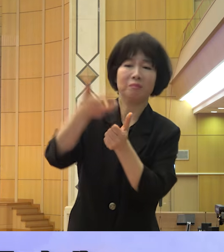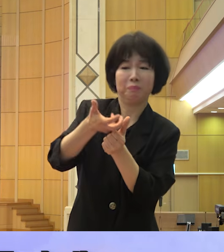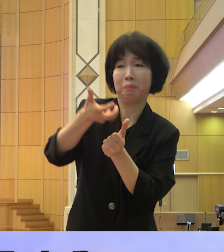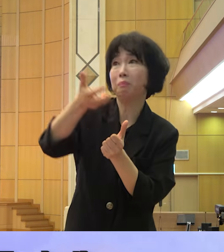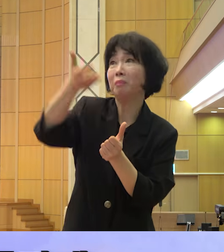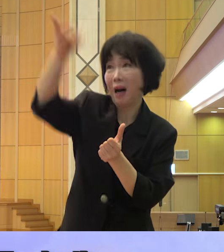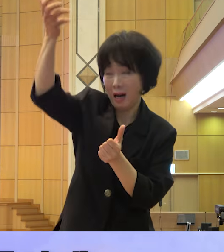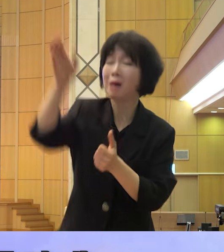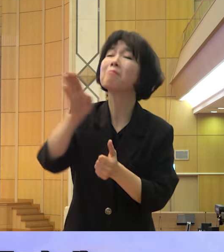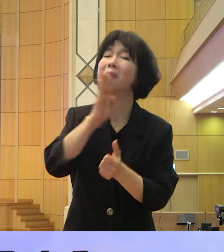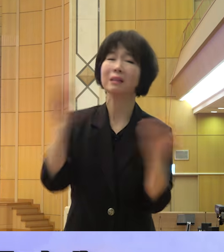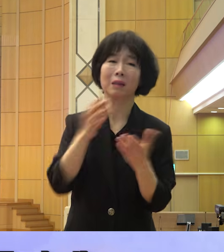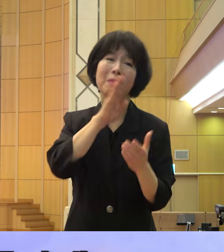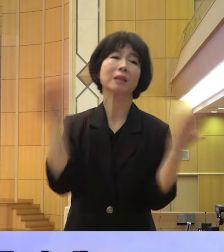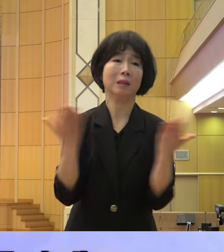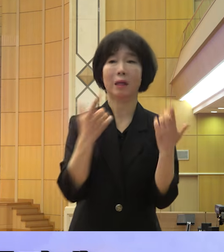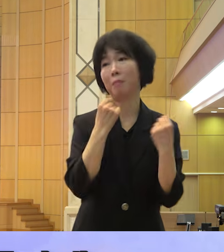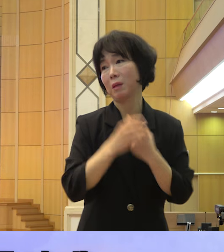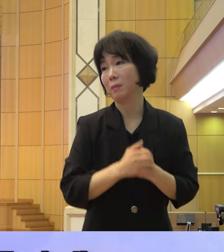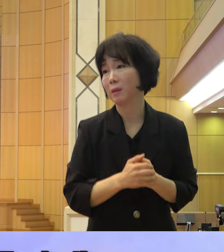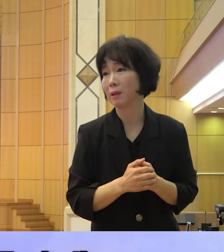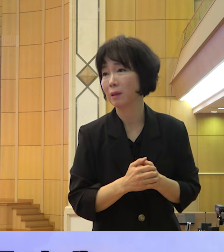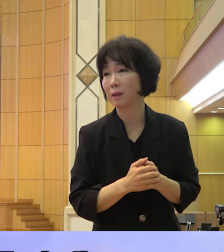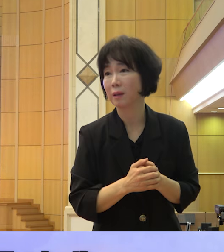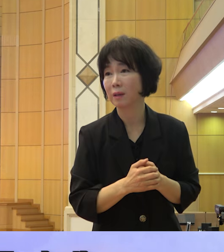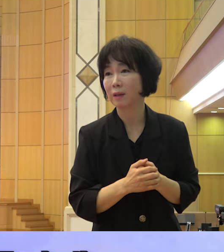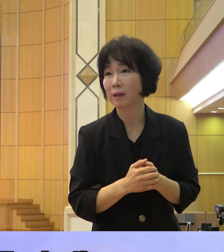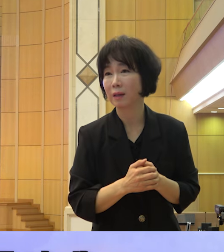것이 맞다라는 걸 말하는 거예요.